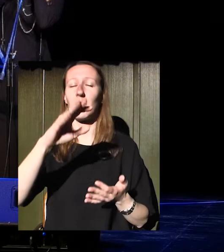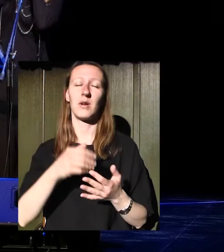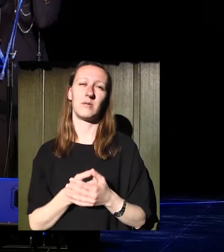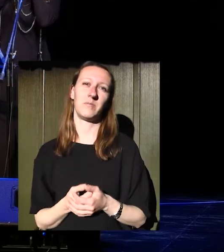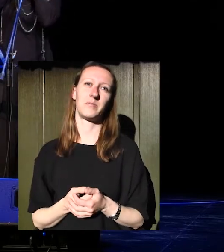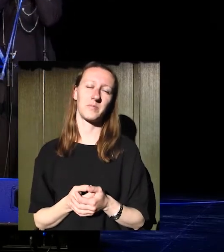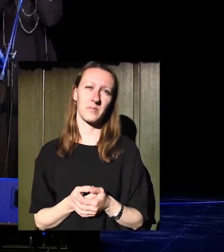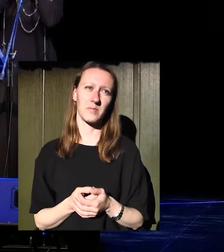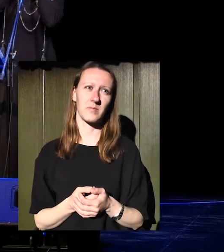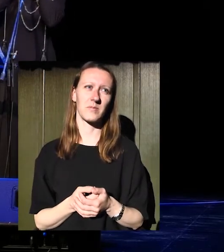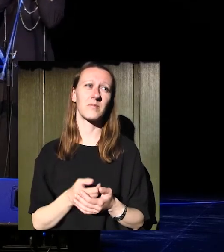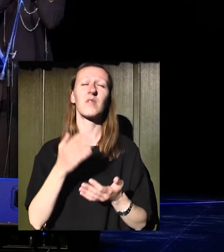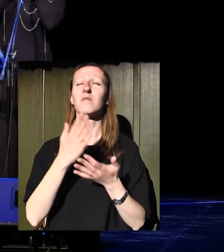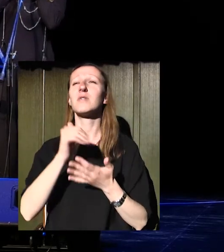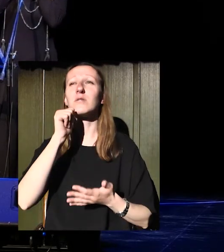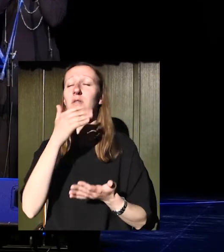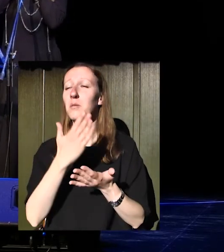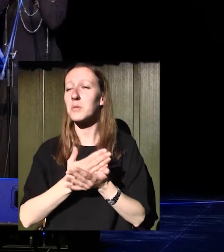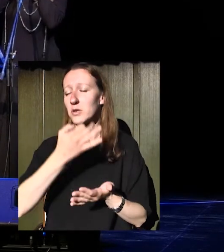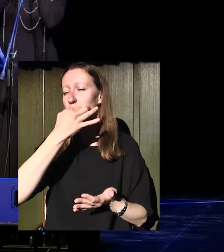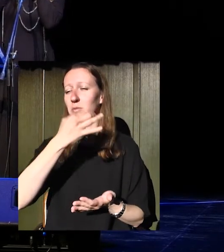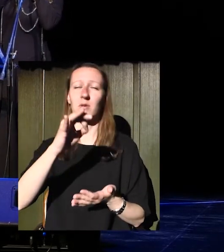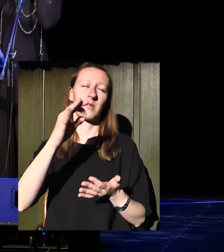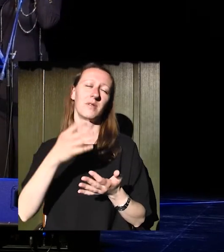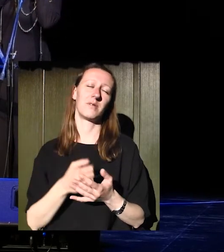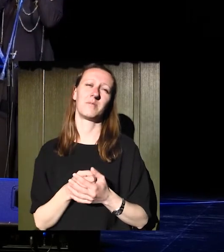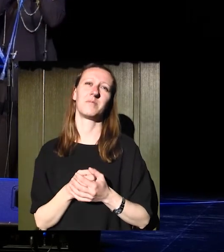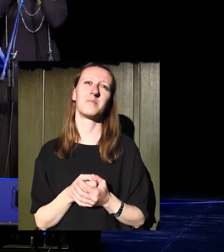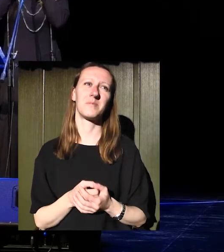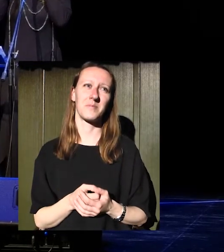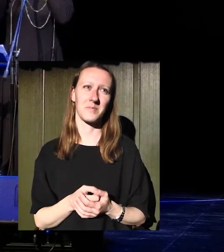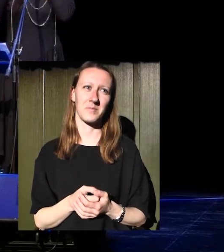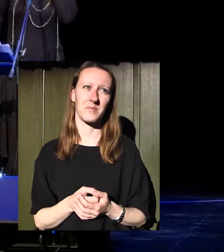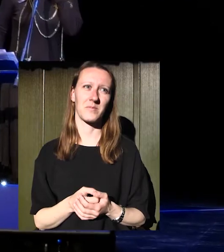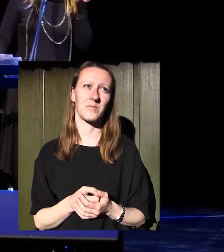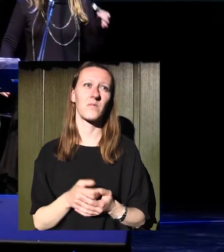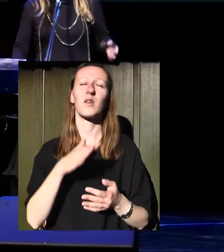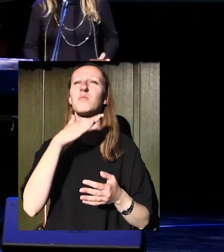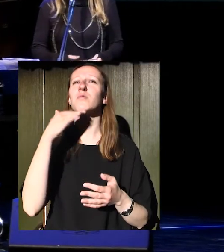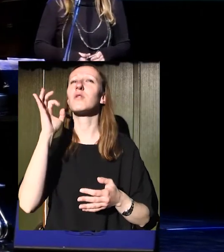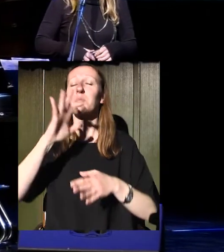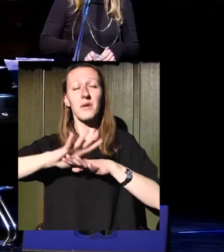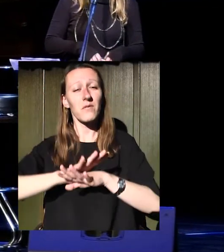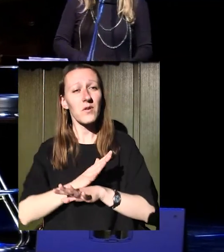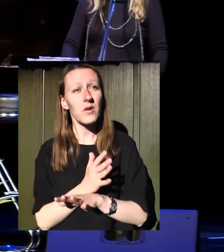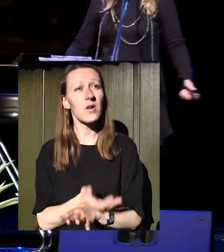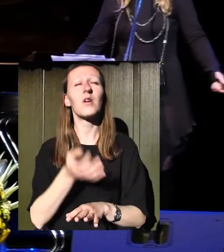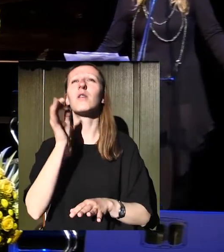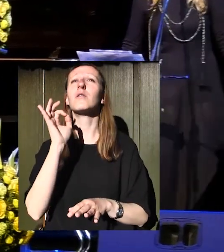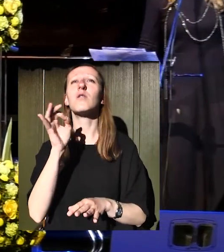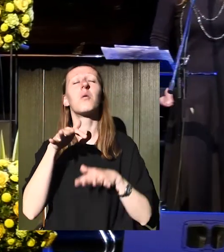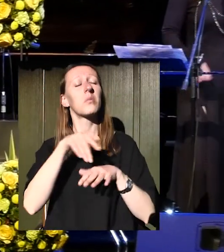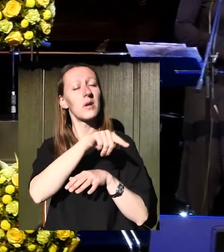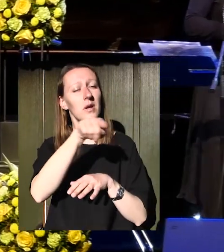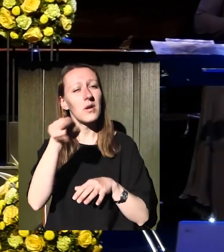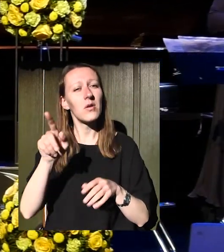bolje, ma sutra bit će bolje, s puno dobre volje, dobri